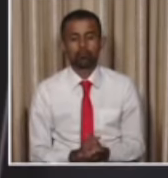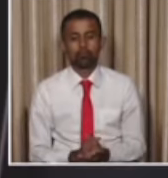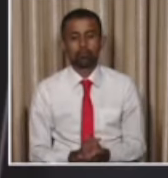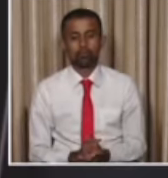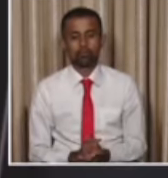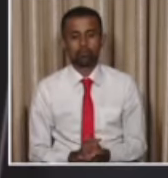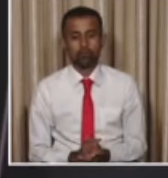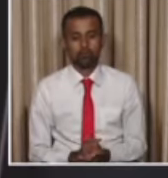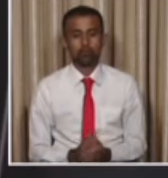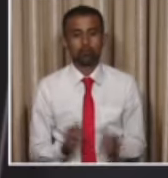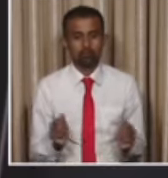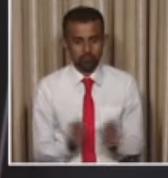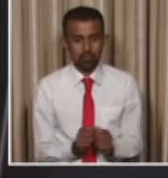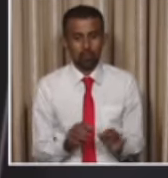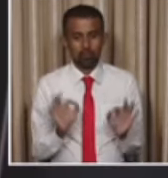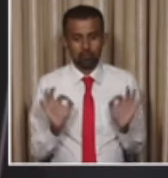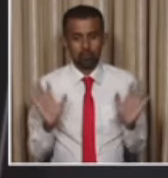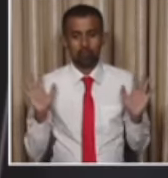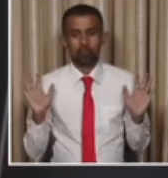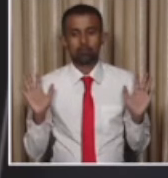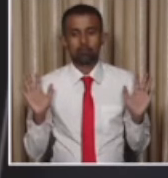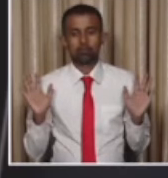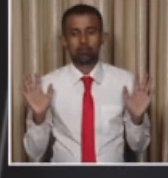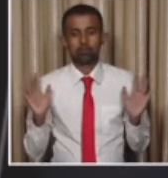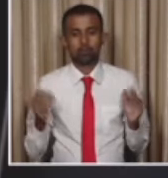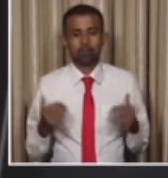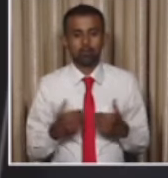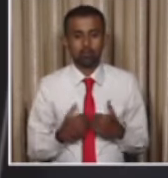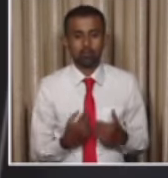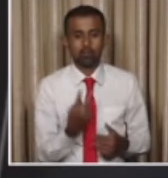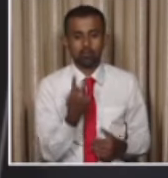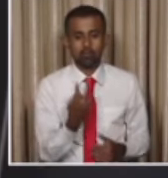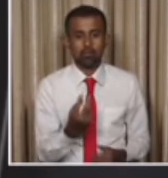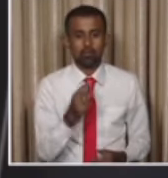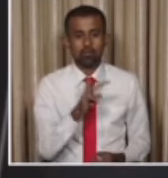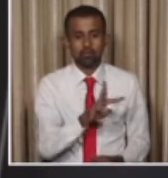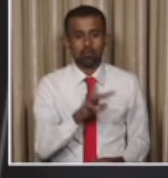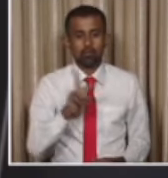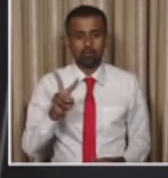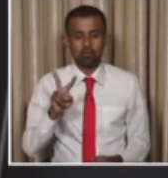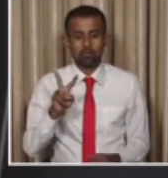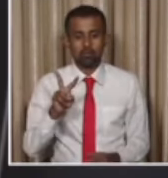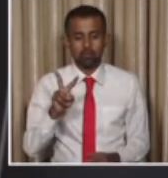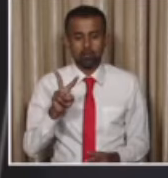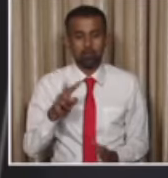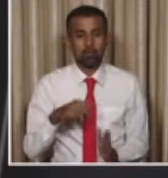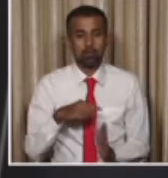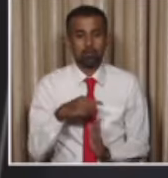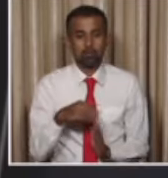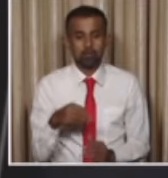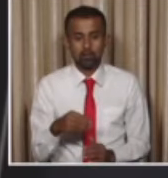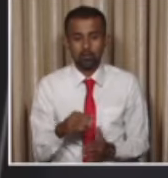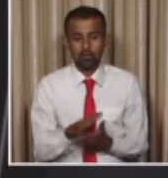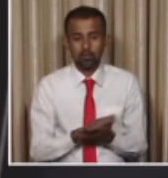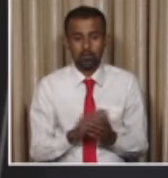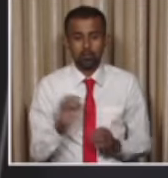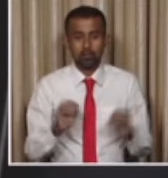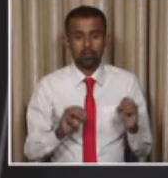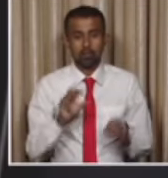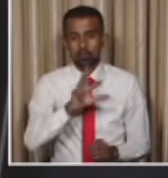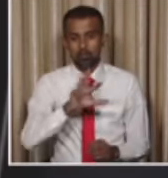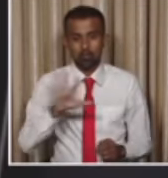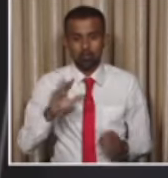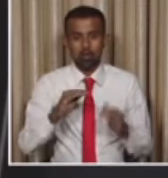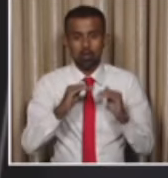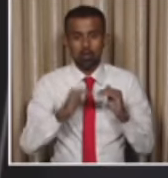තියෙනවා. මේක කරනවා කියලා මේ අපි 2032 වෙනකොට ණය දරණීය තත්වයට පත්වෙන්න 95%ට අඩු